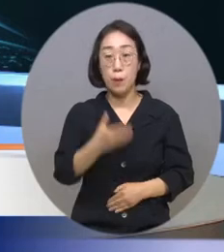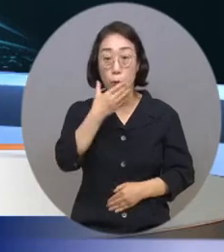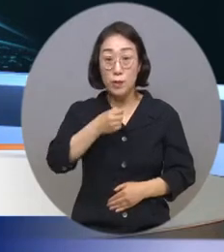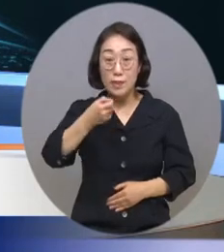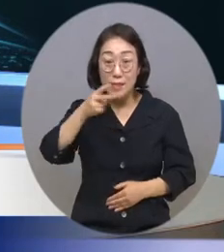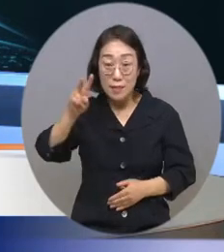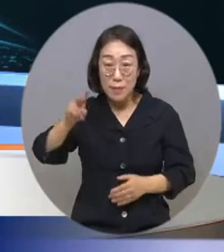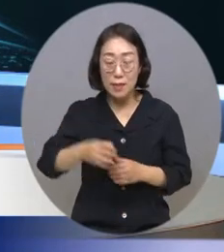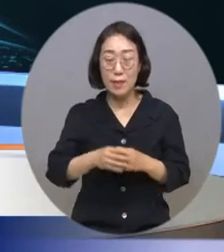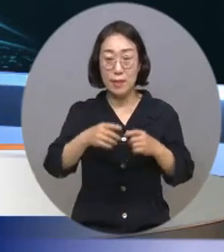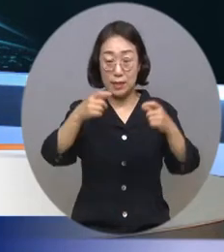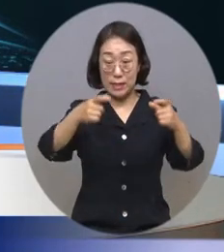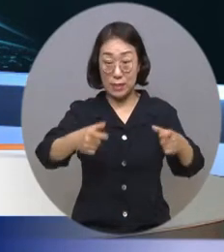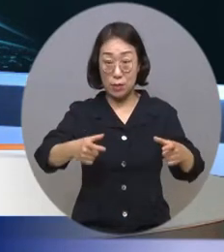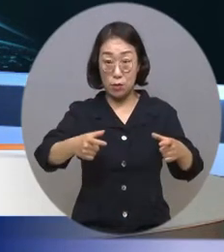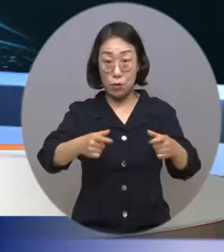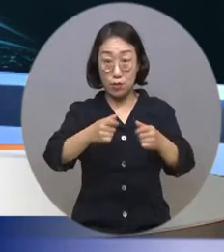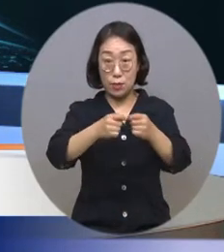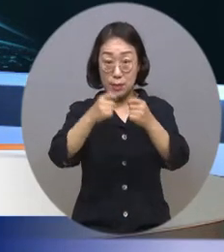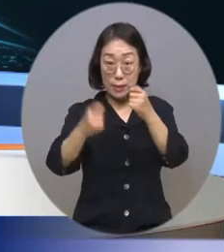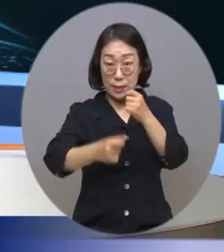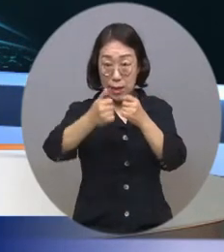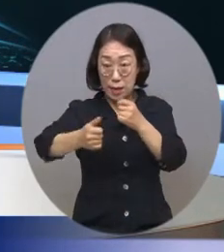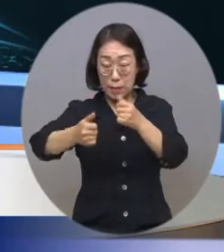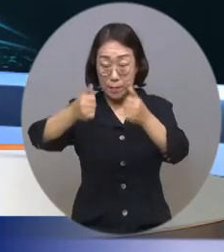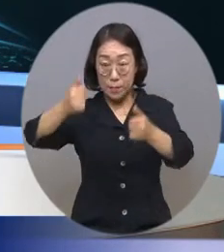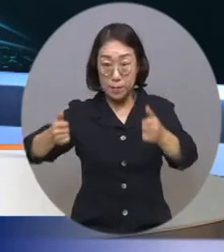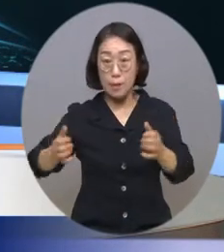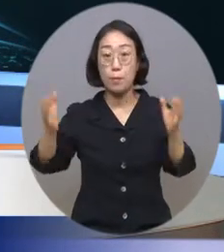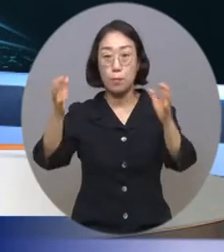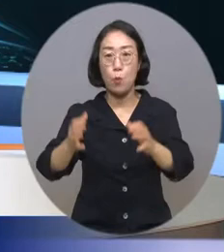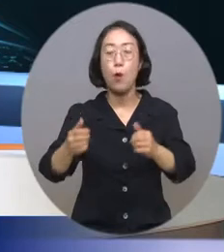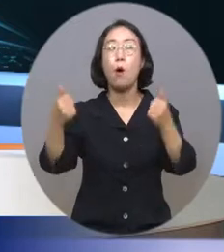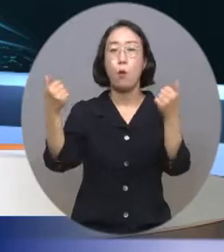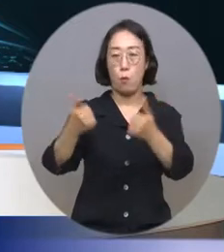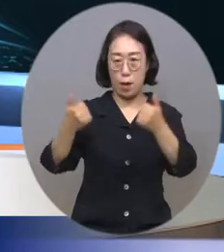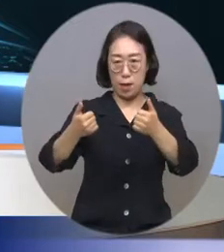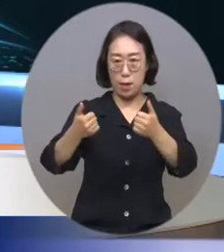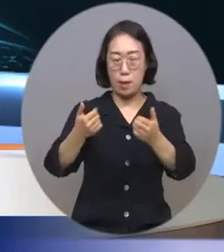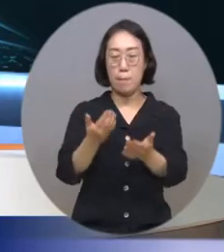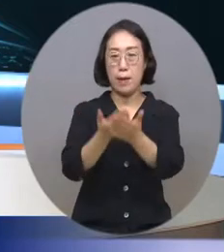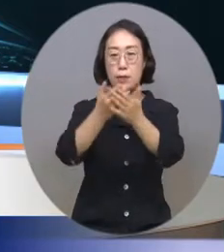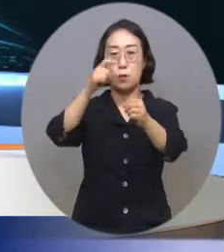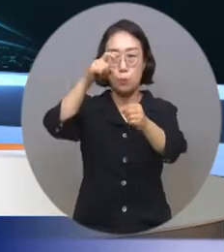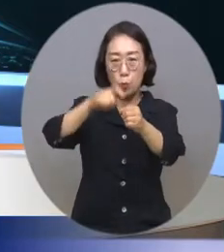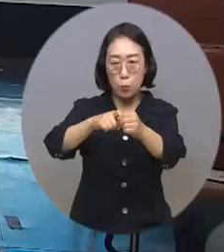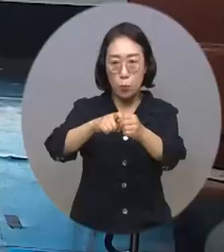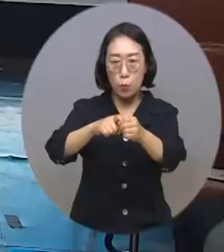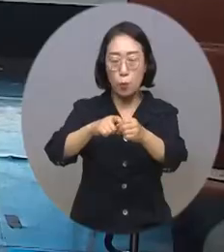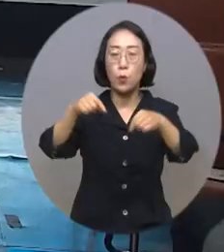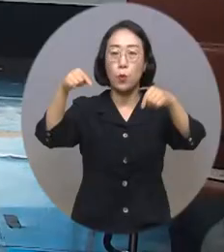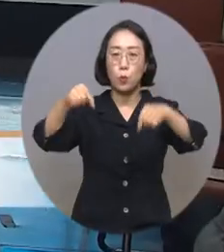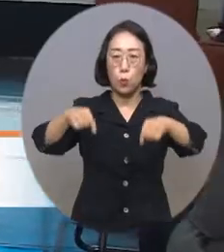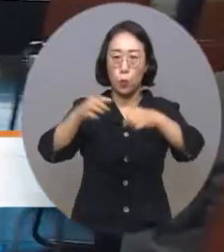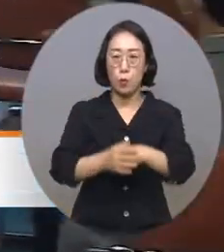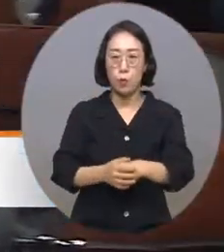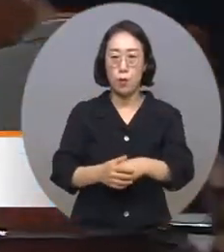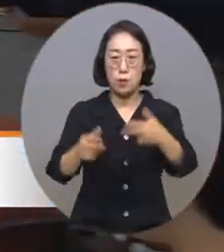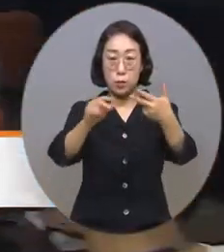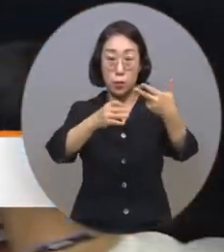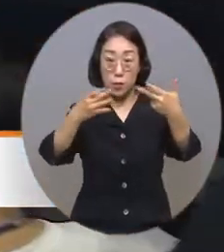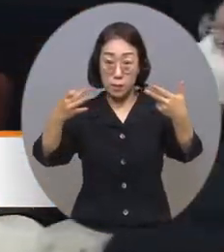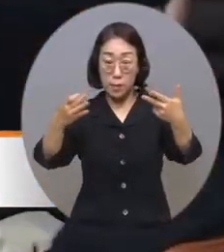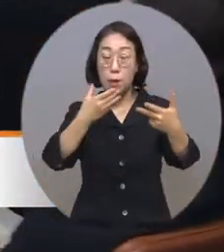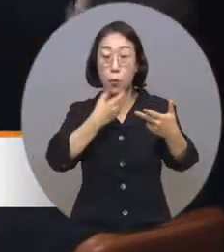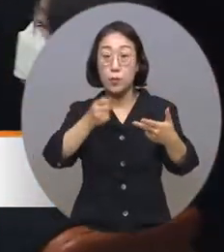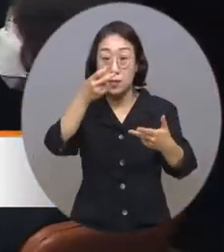복지TV가 지역 지사장 회의를 열고 앞으로 발전 방향을 모색하는 시간을 가졌습니다. 지난 14일